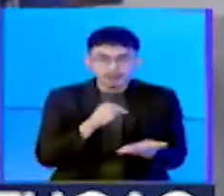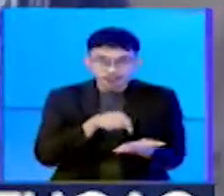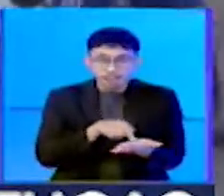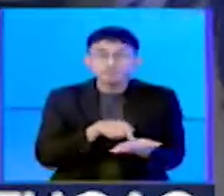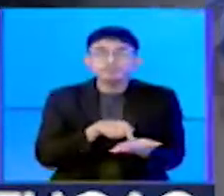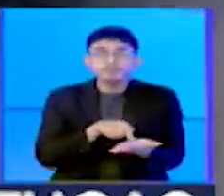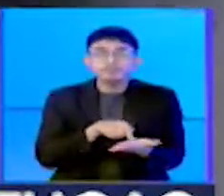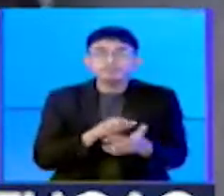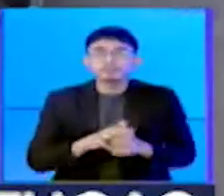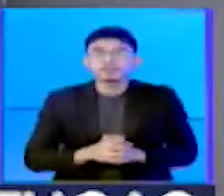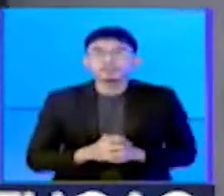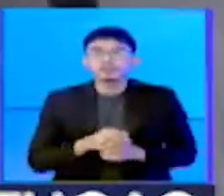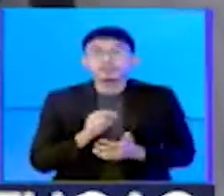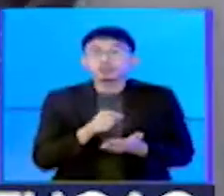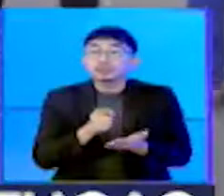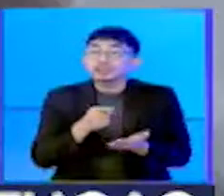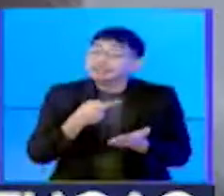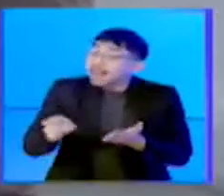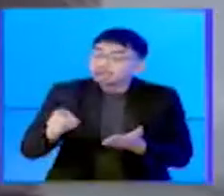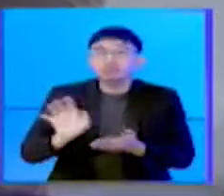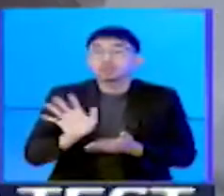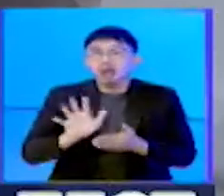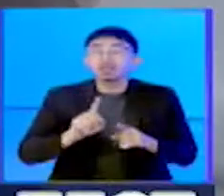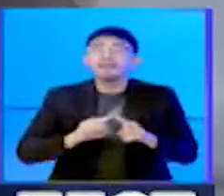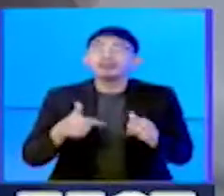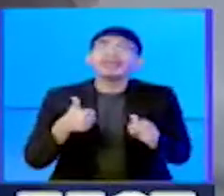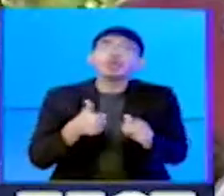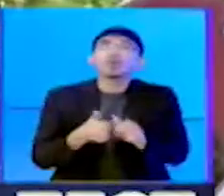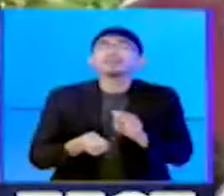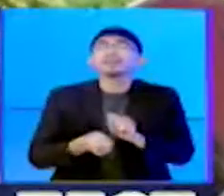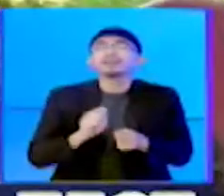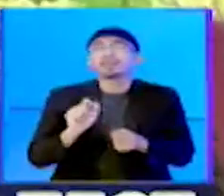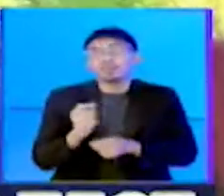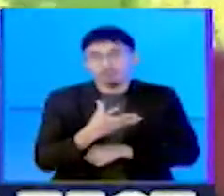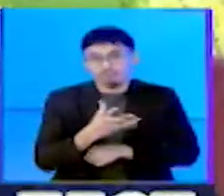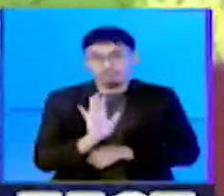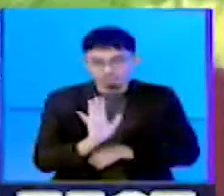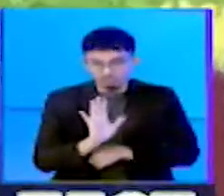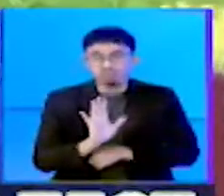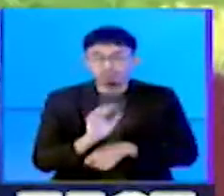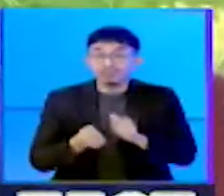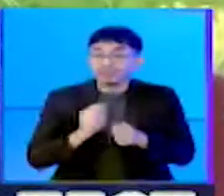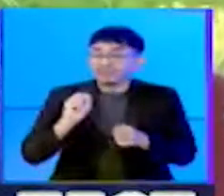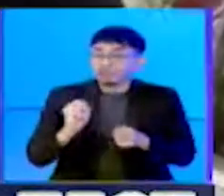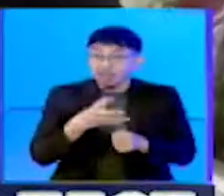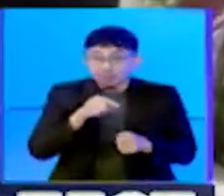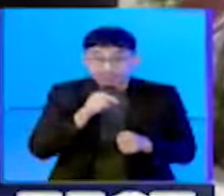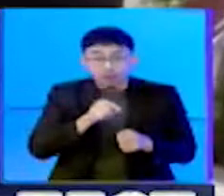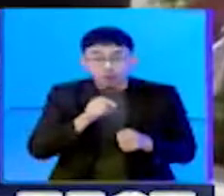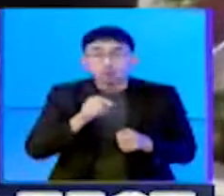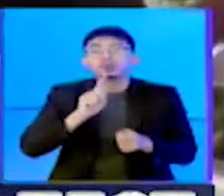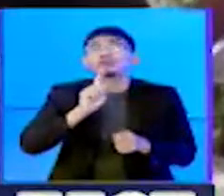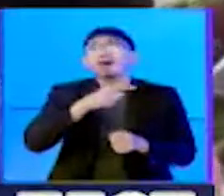dikenakan sanksi namun warga yang dihentikan diminta mengikuti Raffi test-retest jadi akan digelar dokkes Polda dan Pemda